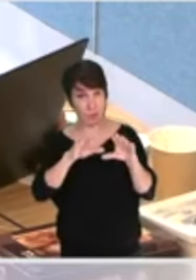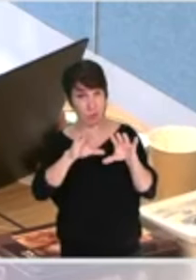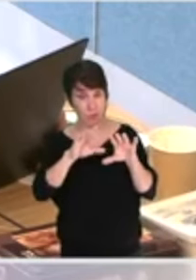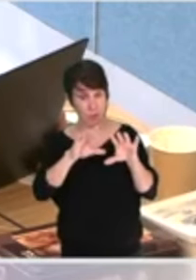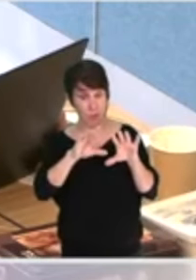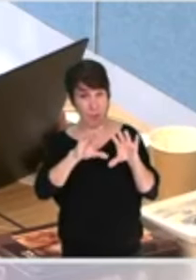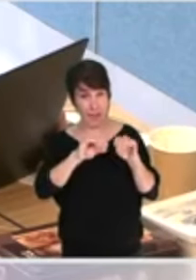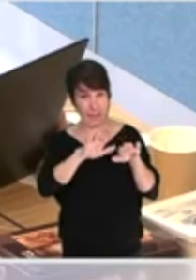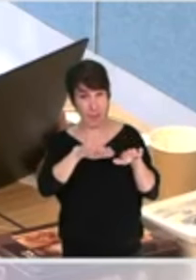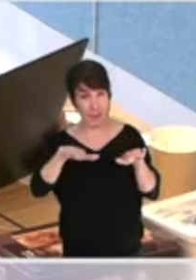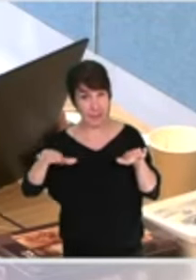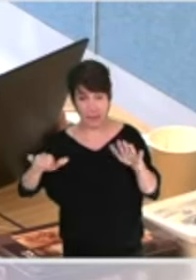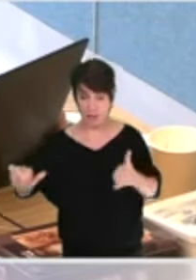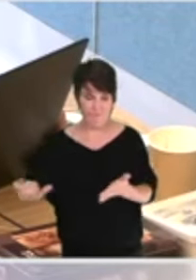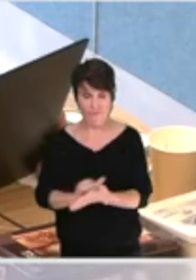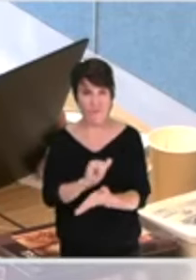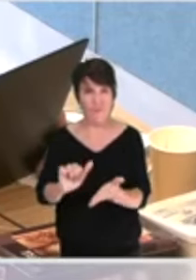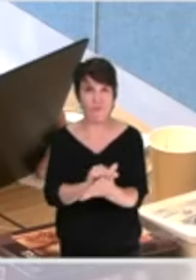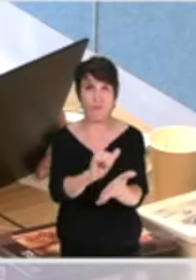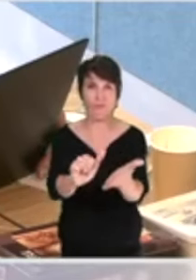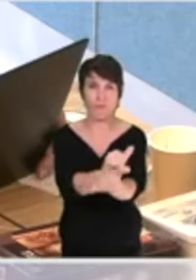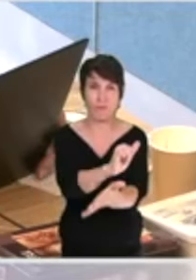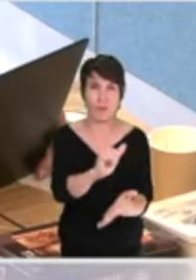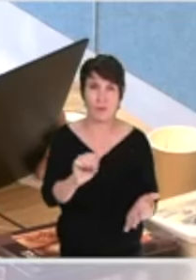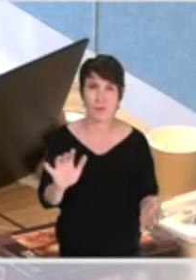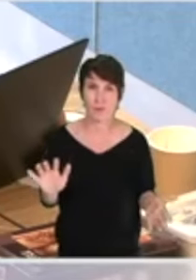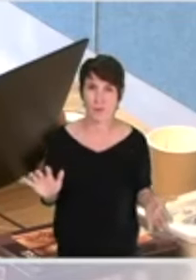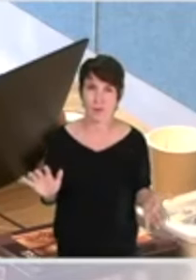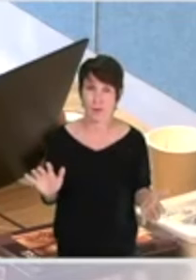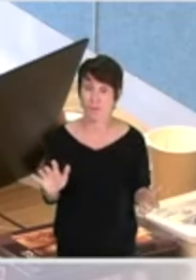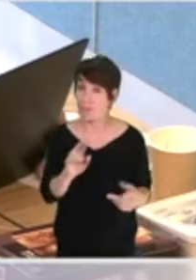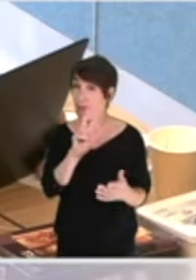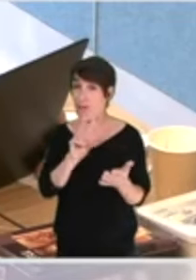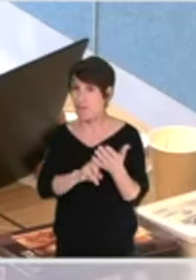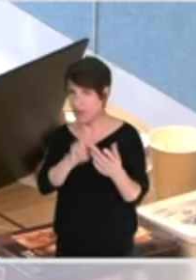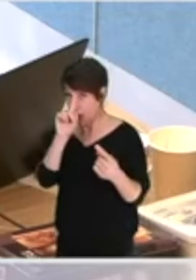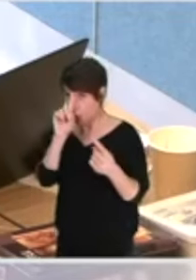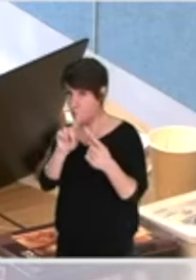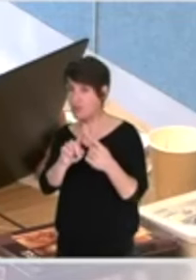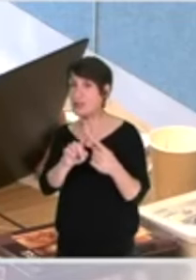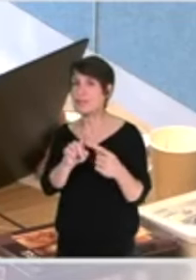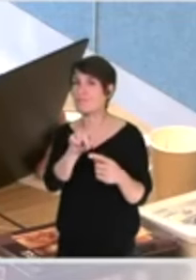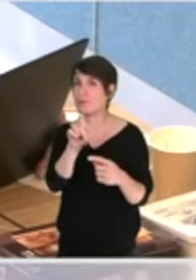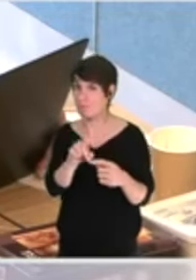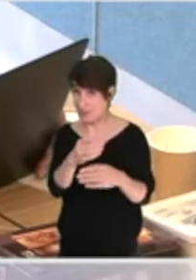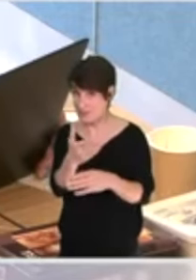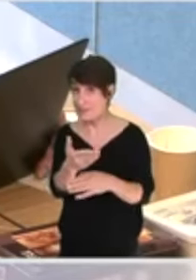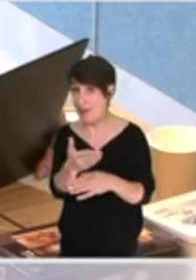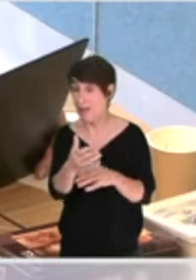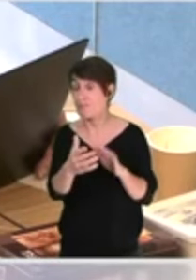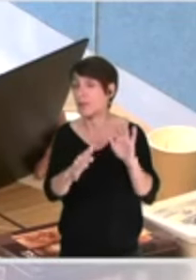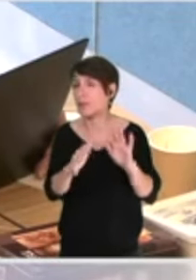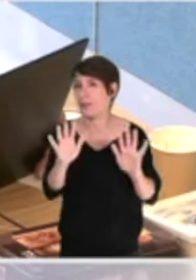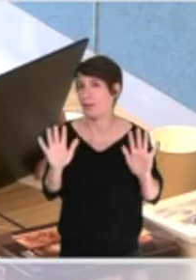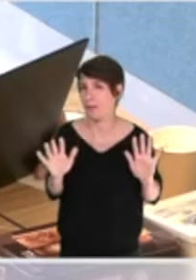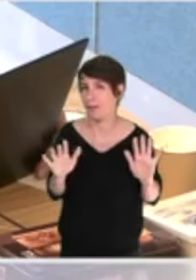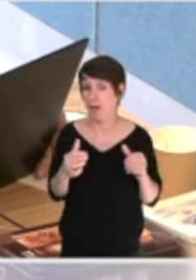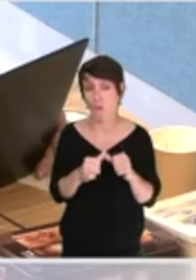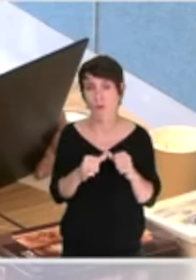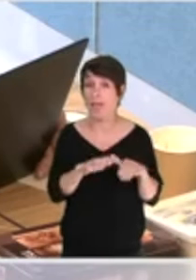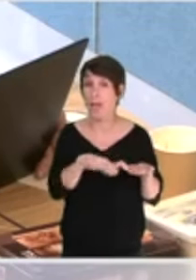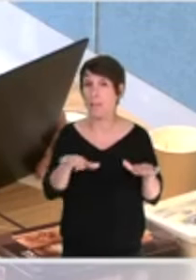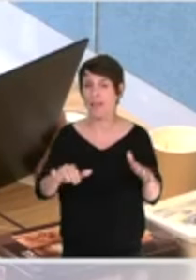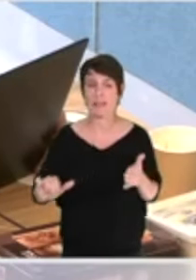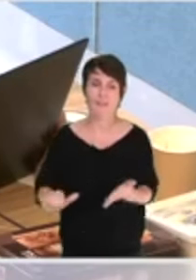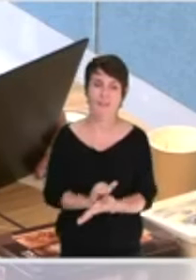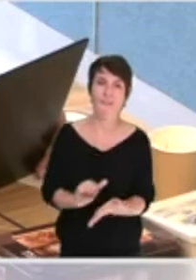stationnement. En fait, le véritable objectif n'est-il pas essentiellement là? Supprimer un maximum de